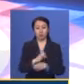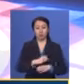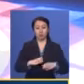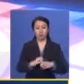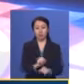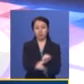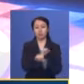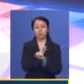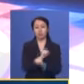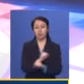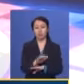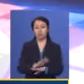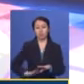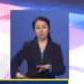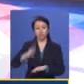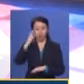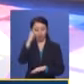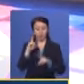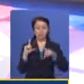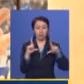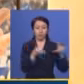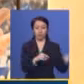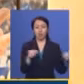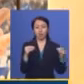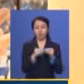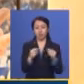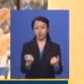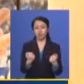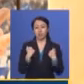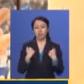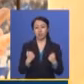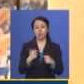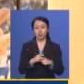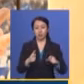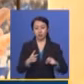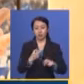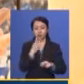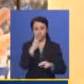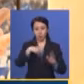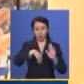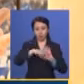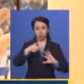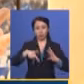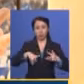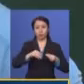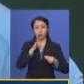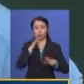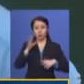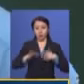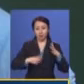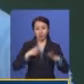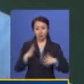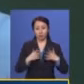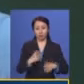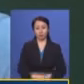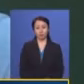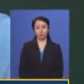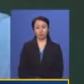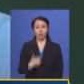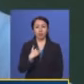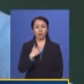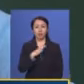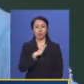Защищать честь страны от Казахстана отправятся 10 спортсменов, которые покажут лучшие результаты во время тренировок. Я